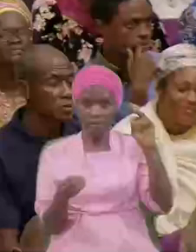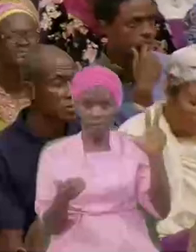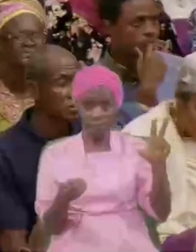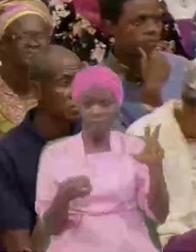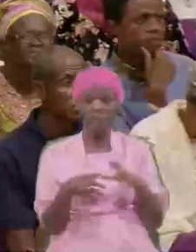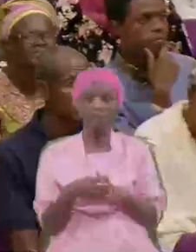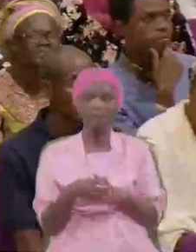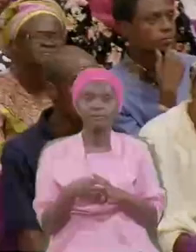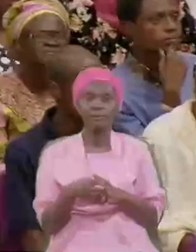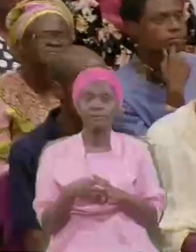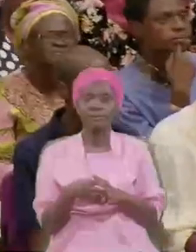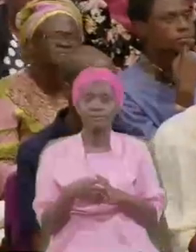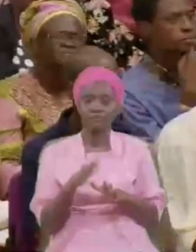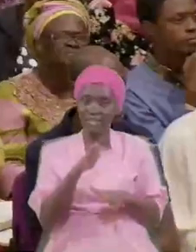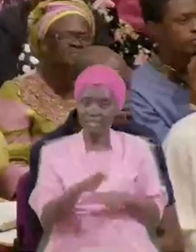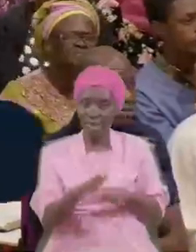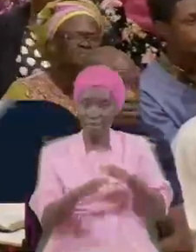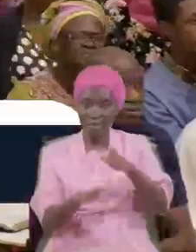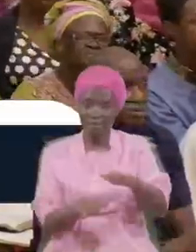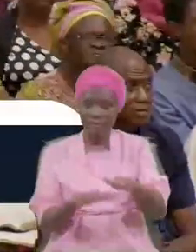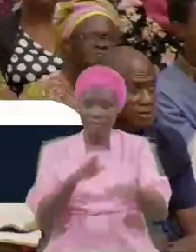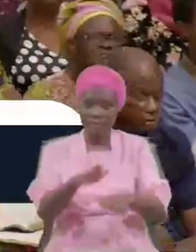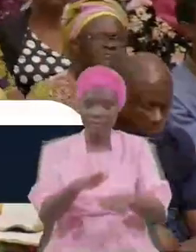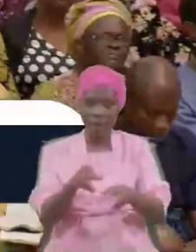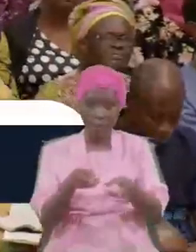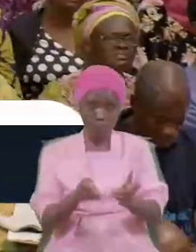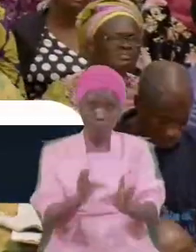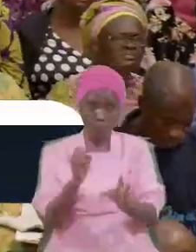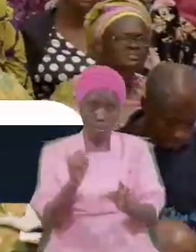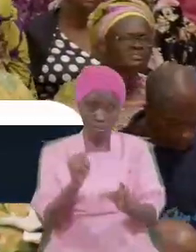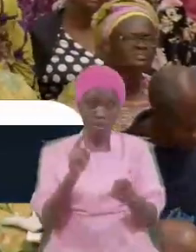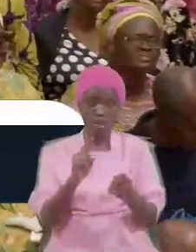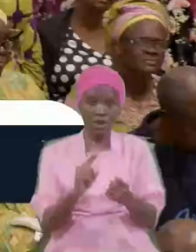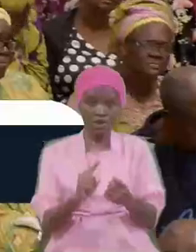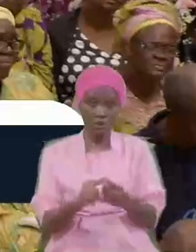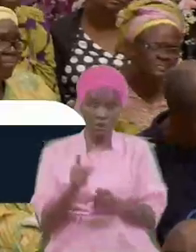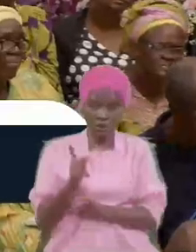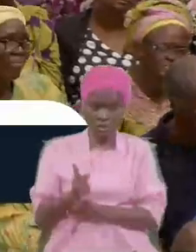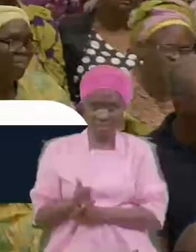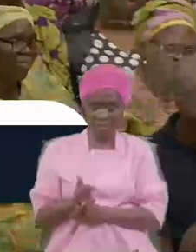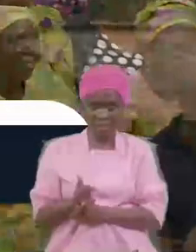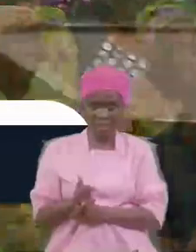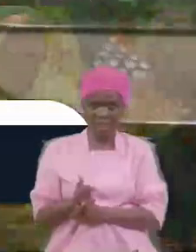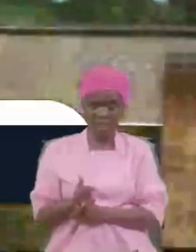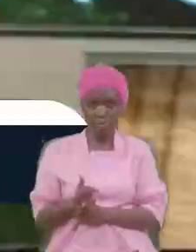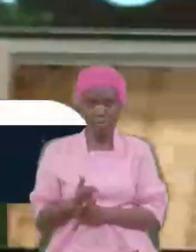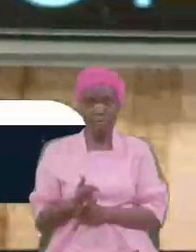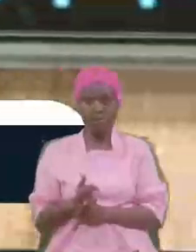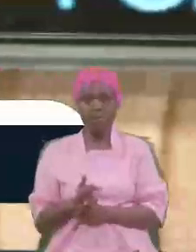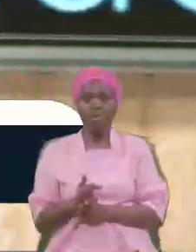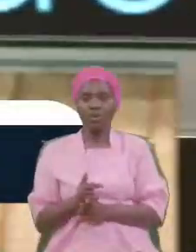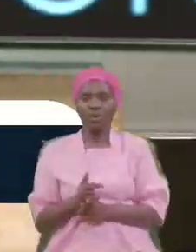maintenant. Les moyens de retenir étape par étape une super percée